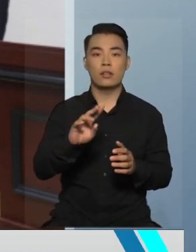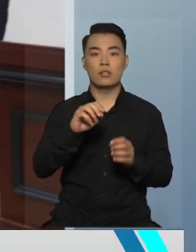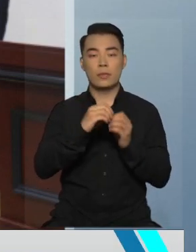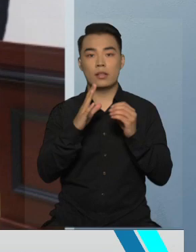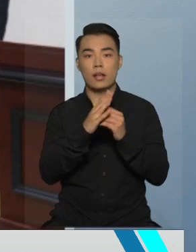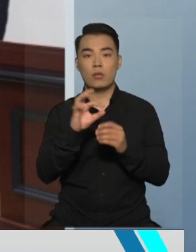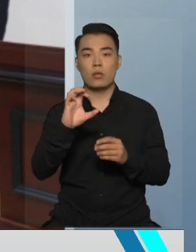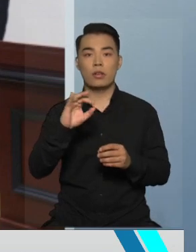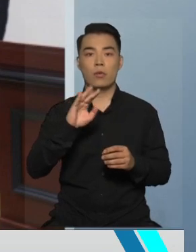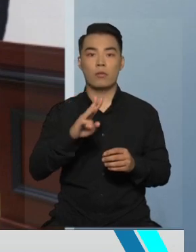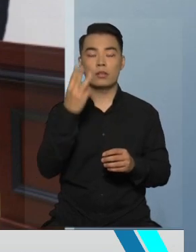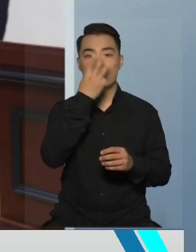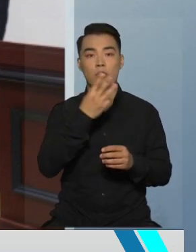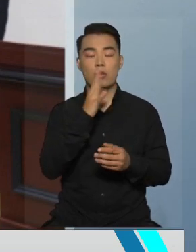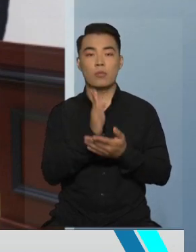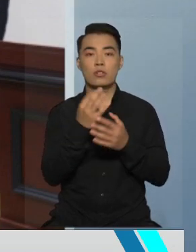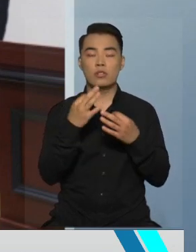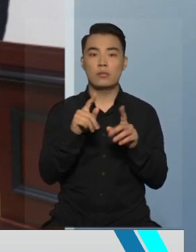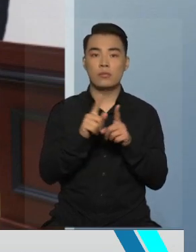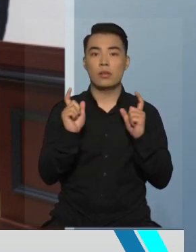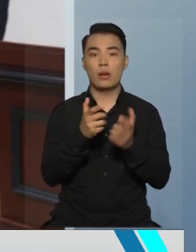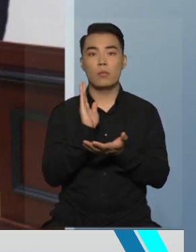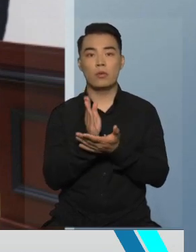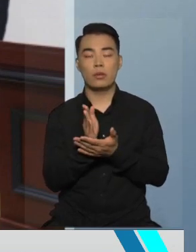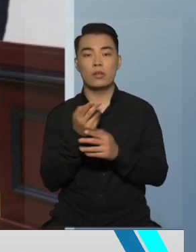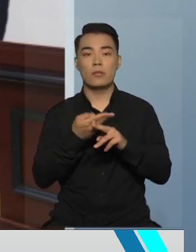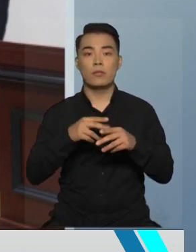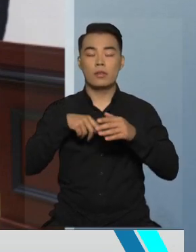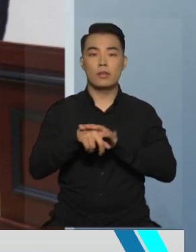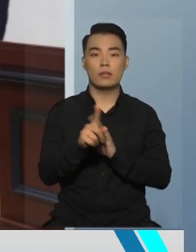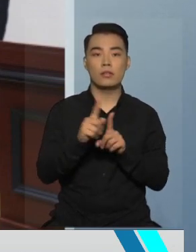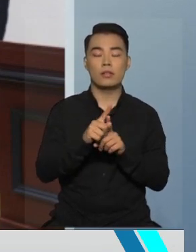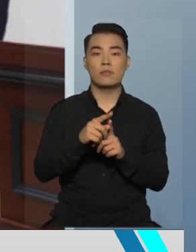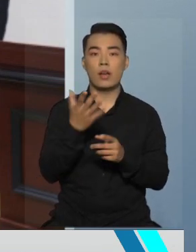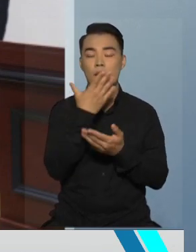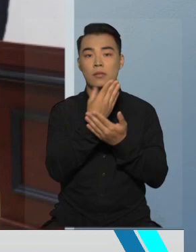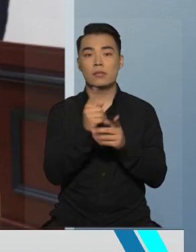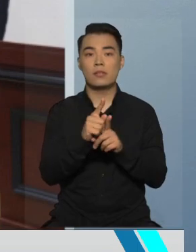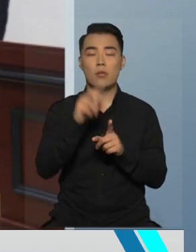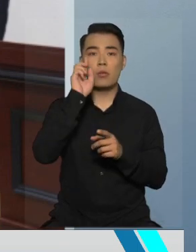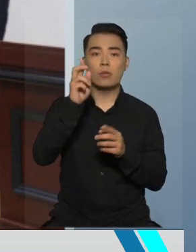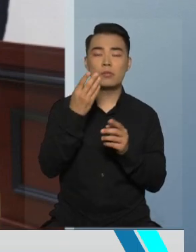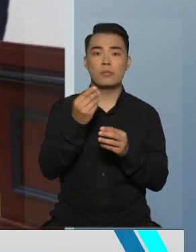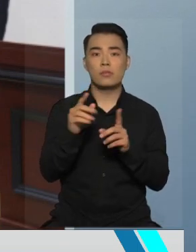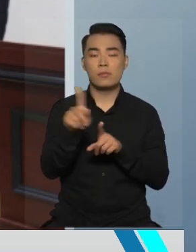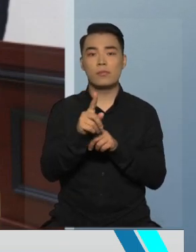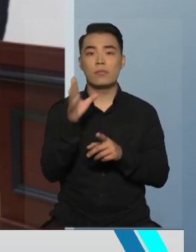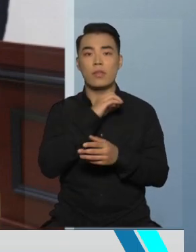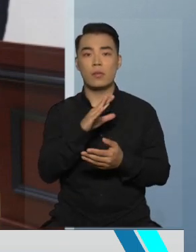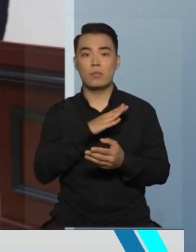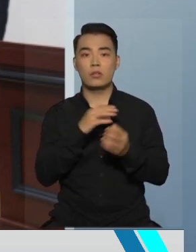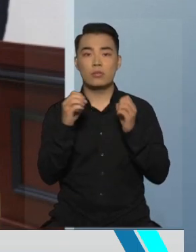– 3 года лишения свободы. Все они лишены генеральских званий и госнаград. В госдоход взыскали